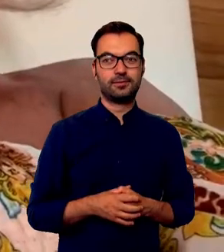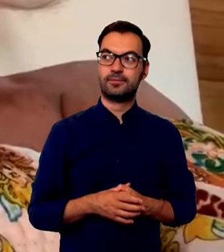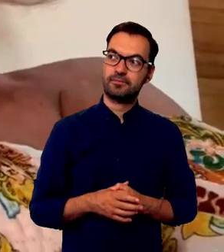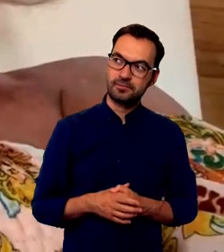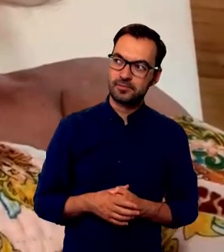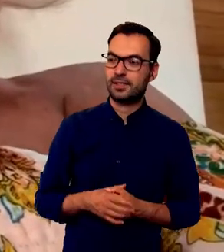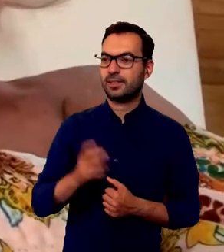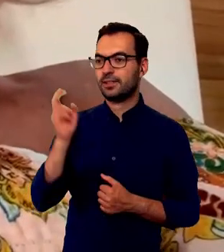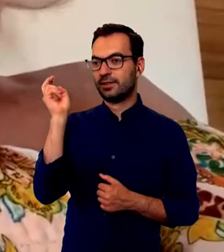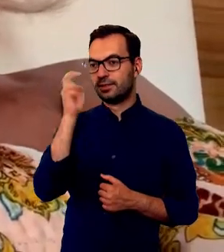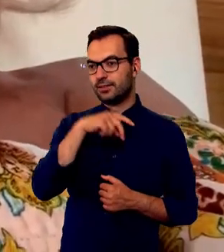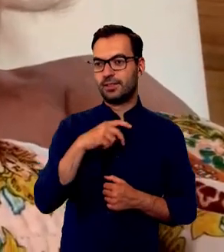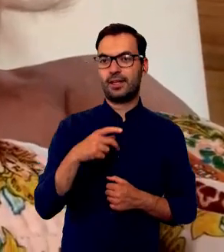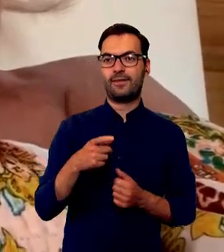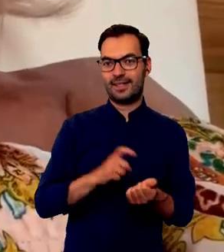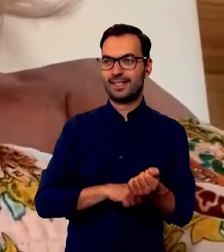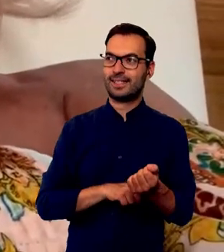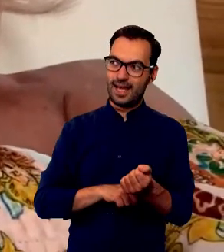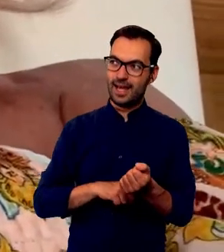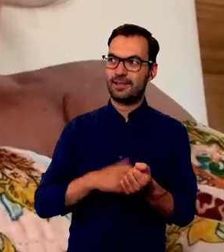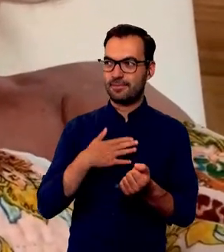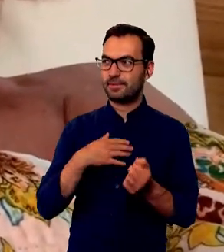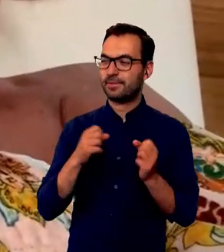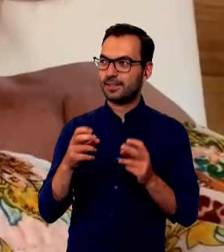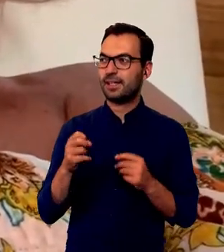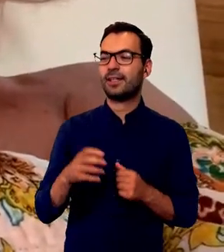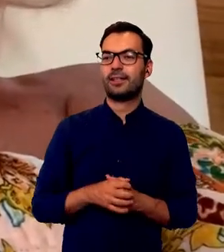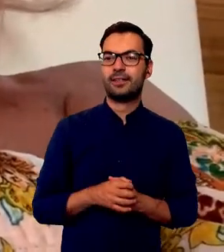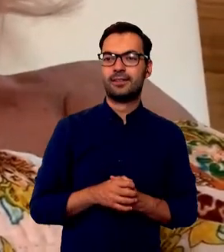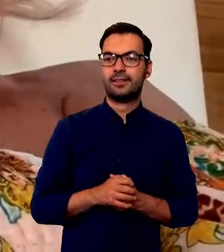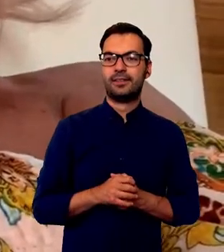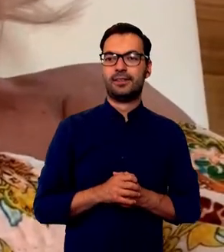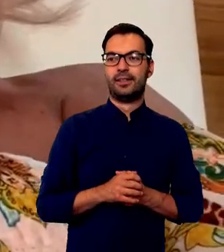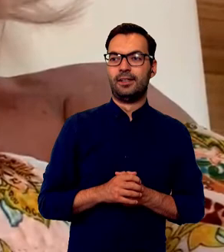to jest bardzo ciekawy gen. Otóż ja kilka razy